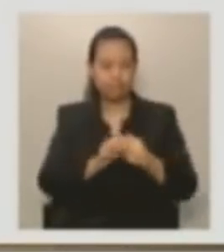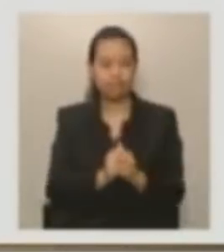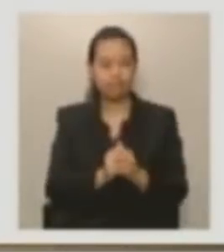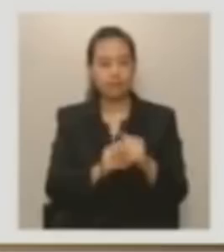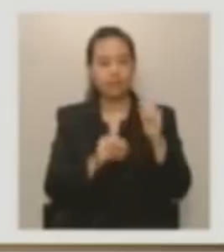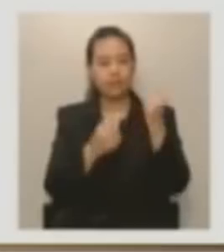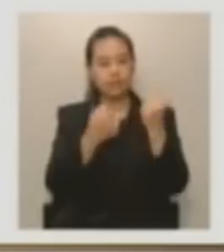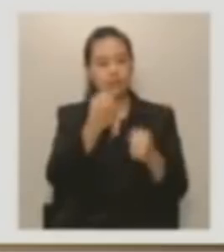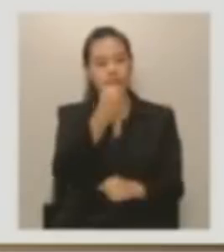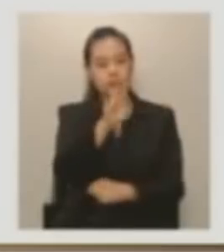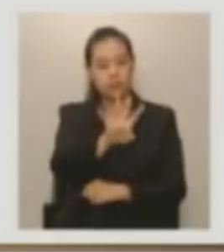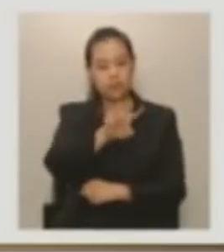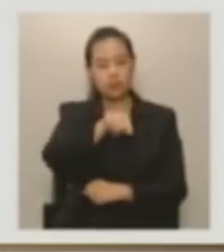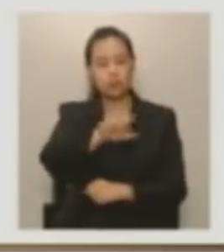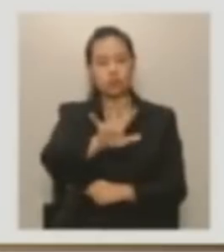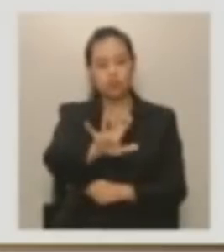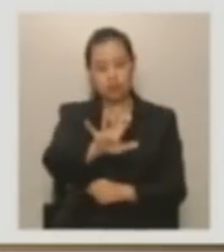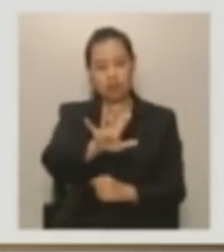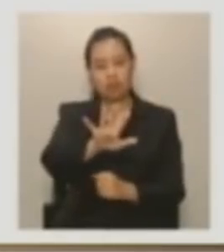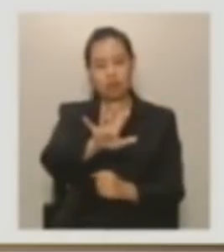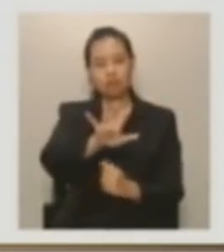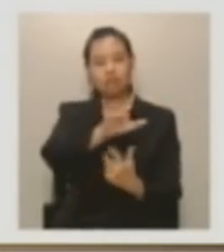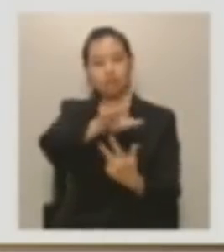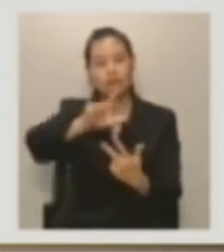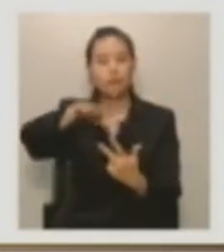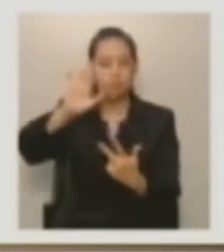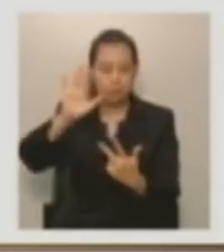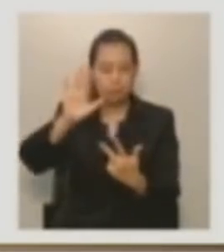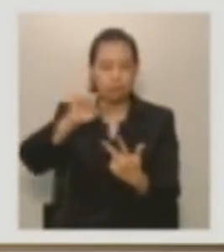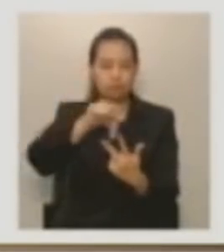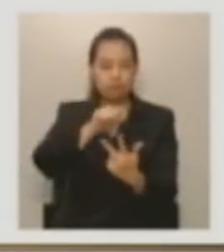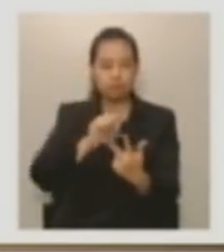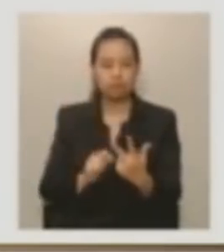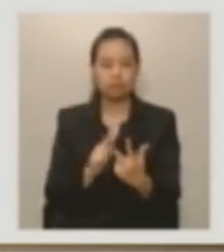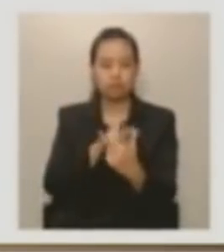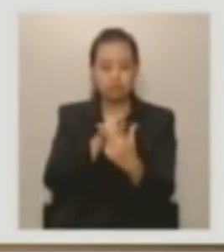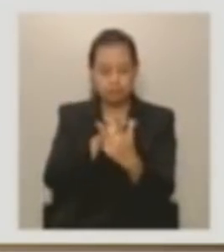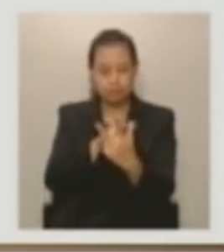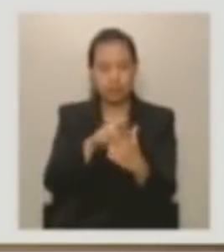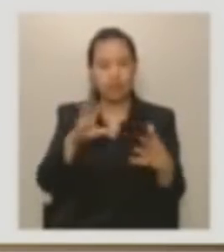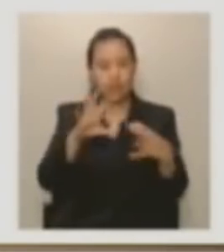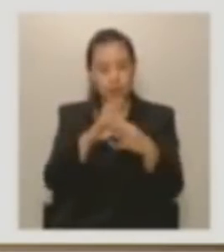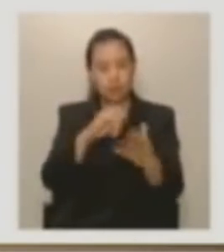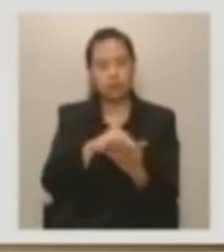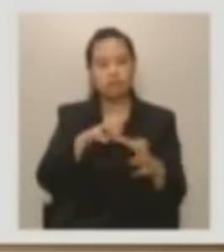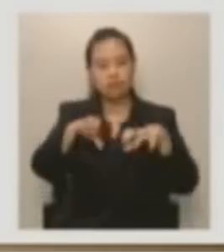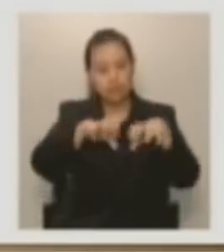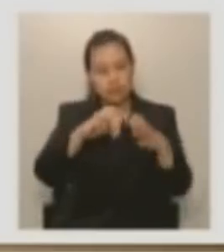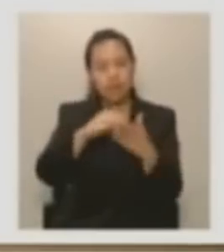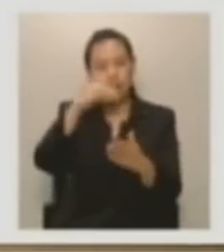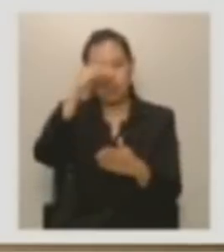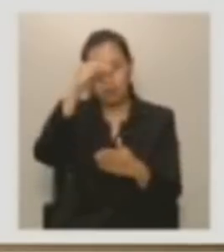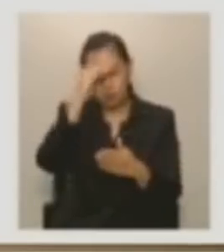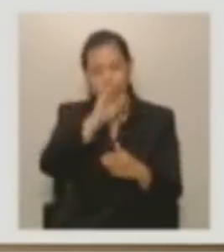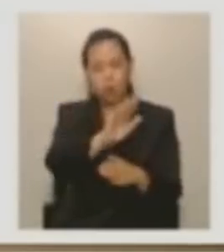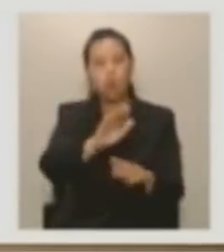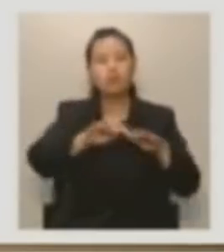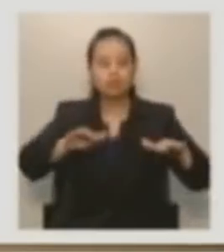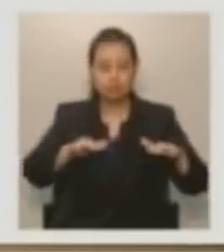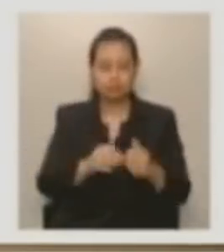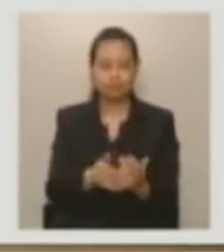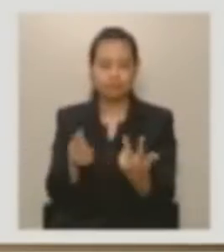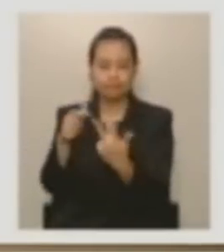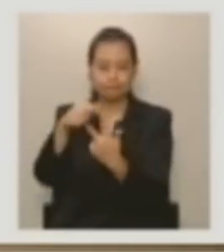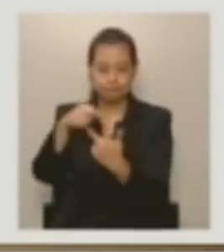บาทแต่ท่านคะนั่นคือเงินอุดหนุนการจัดการเรียนการสอนในห้องเรียนของเด็กๆส่วนที่2